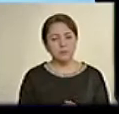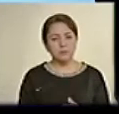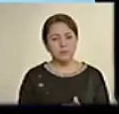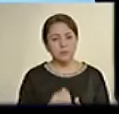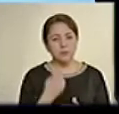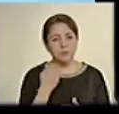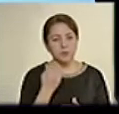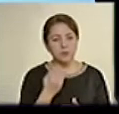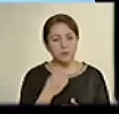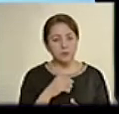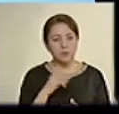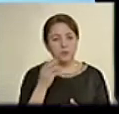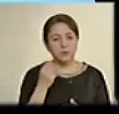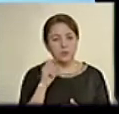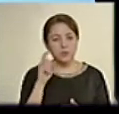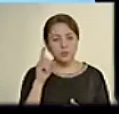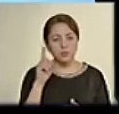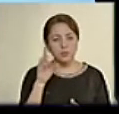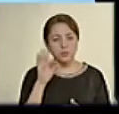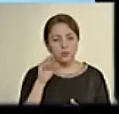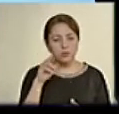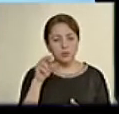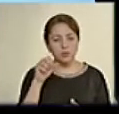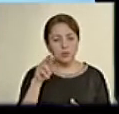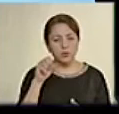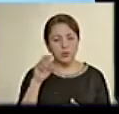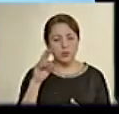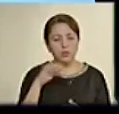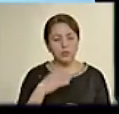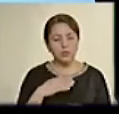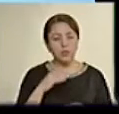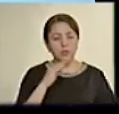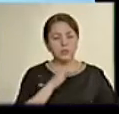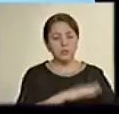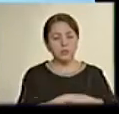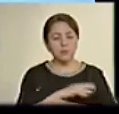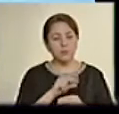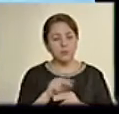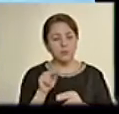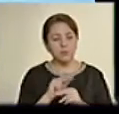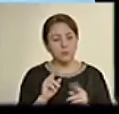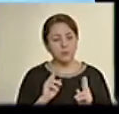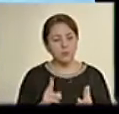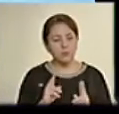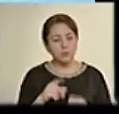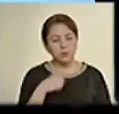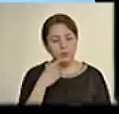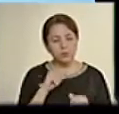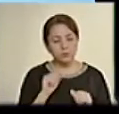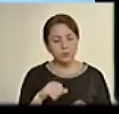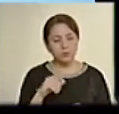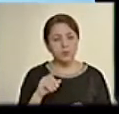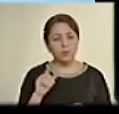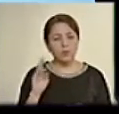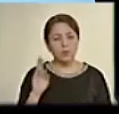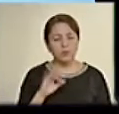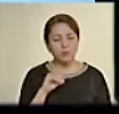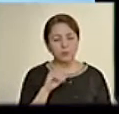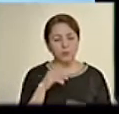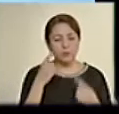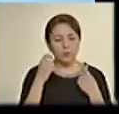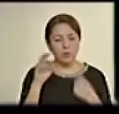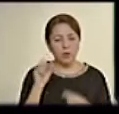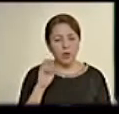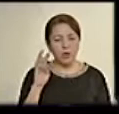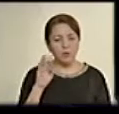Siz balki shahzodalarning tarbiyalovchisi degan javobni bergan bo'lishingiz mumkin, lekin bu Buxoro amirligida kelganida